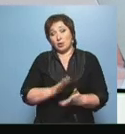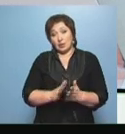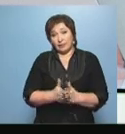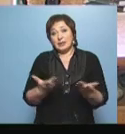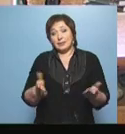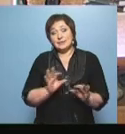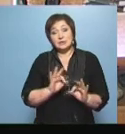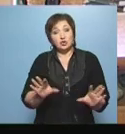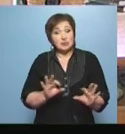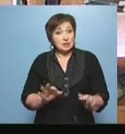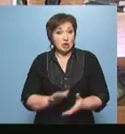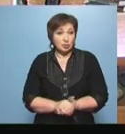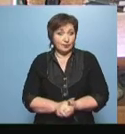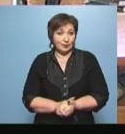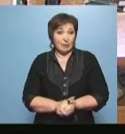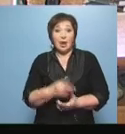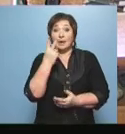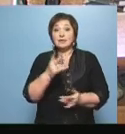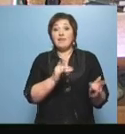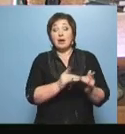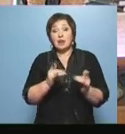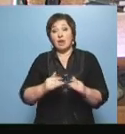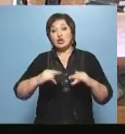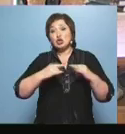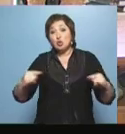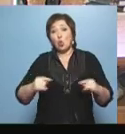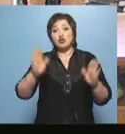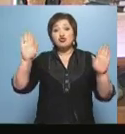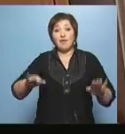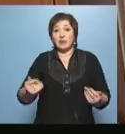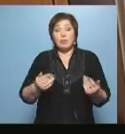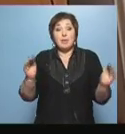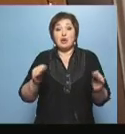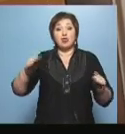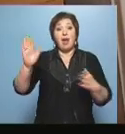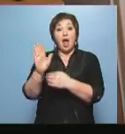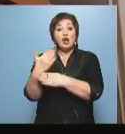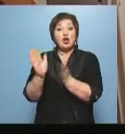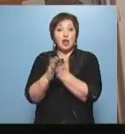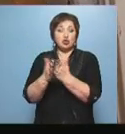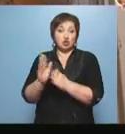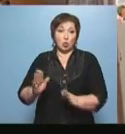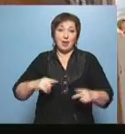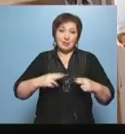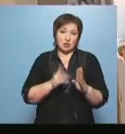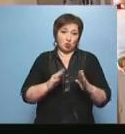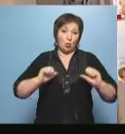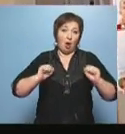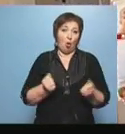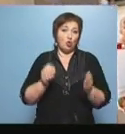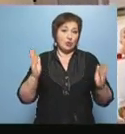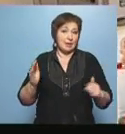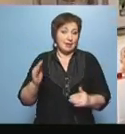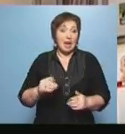Лебедева. Пара кроватей, стол, шкаф и небольшие книжные полки. Из техники только холодильник. За комнату